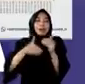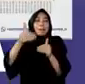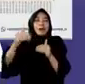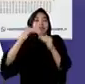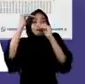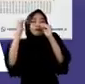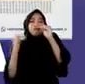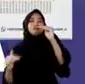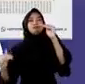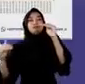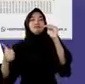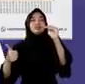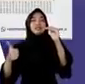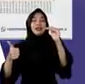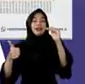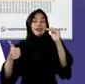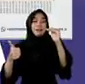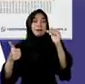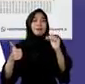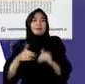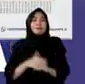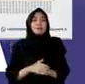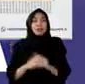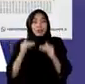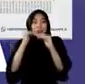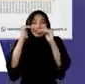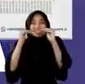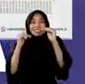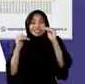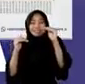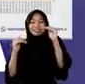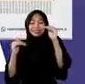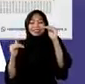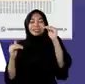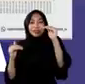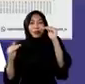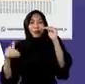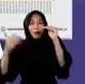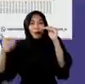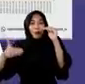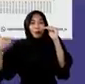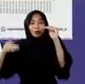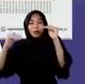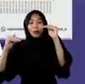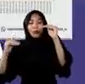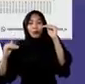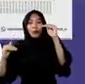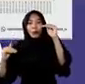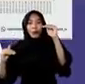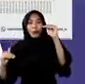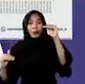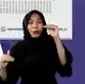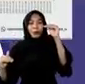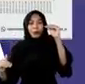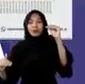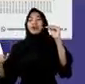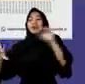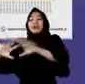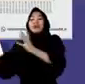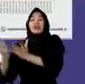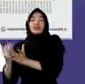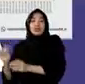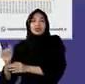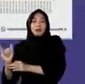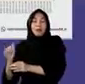kasus aktif di Indonesia dapat terus ditekan hingga dapat terus secara signifikan juga menekan kasus aktif di tingkat